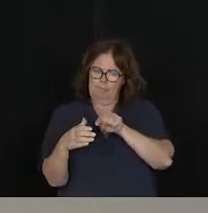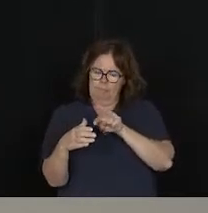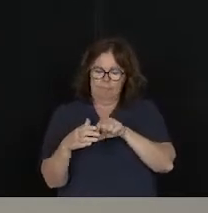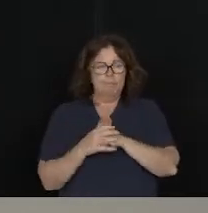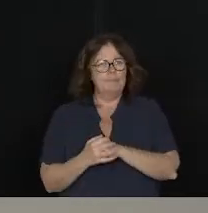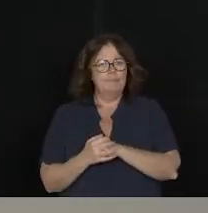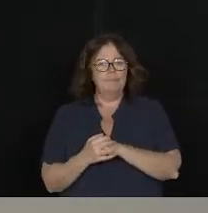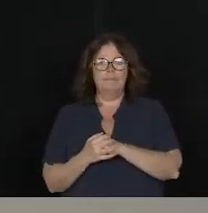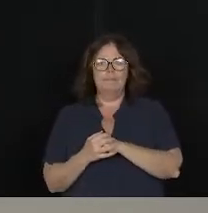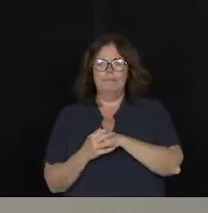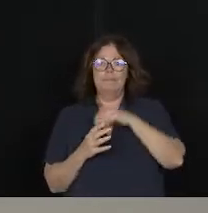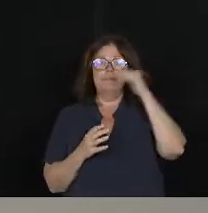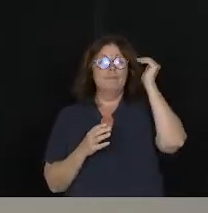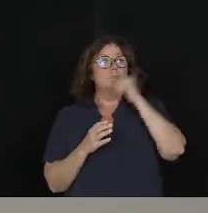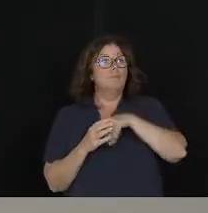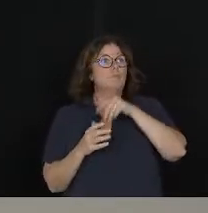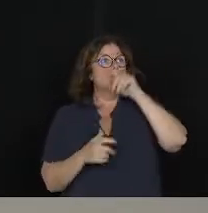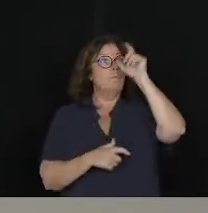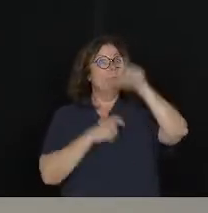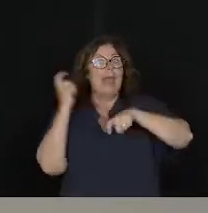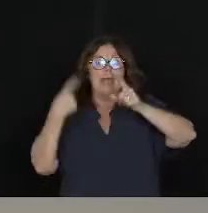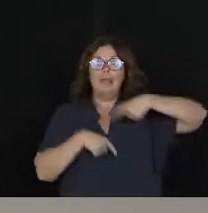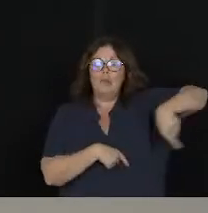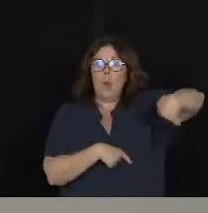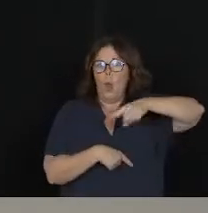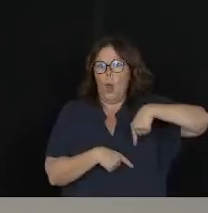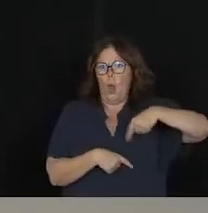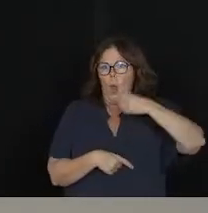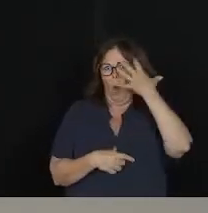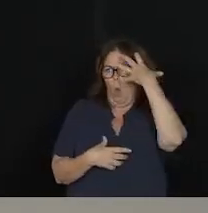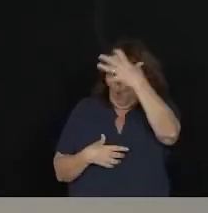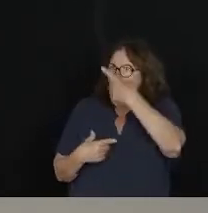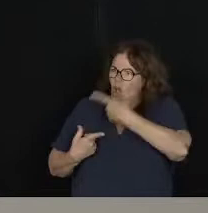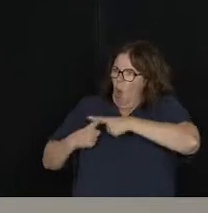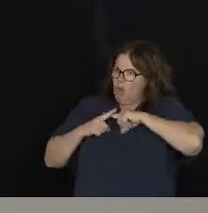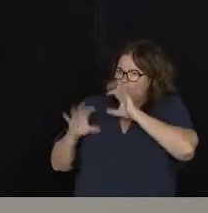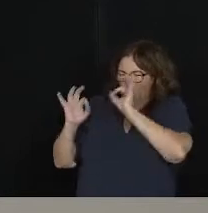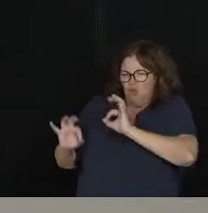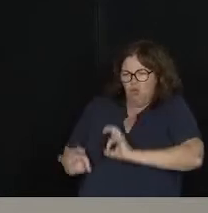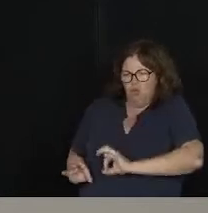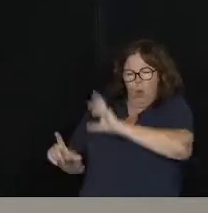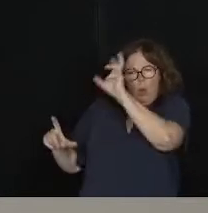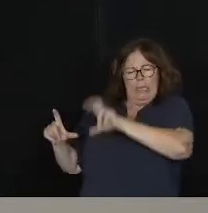dans la croyance des gens qui y adhèrent, est une sorte de culture narrative.